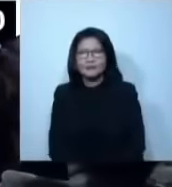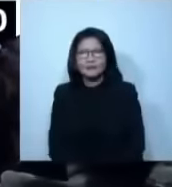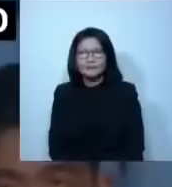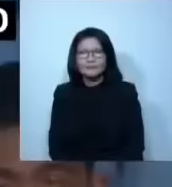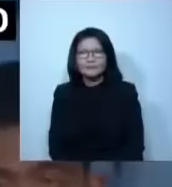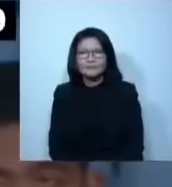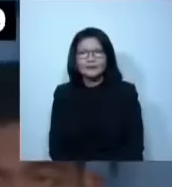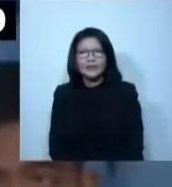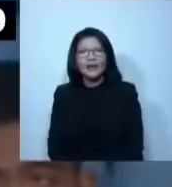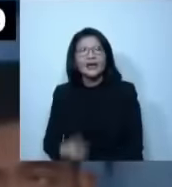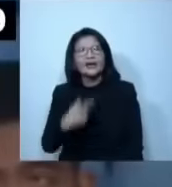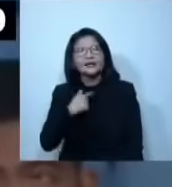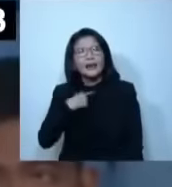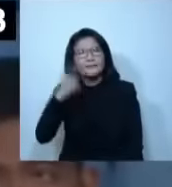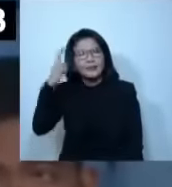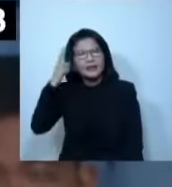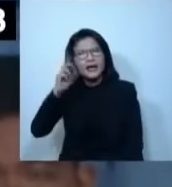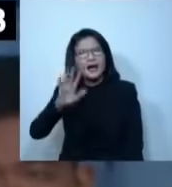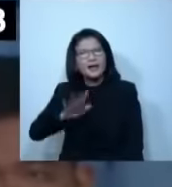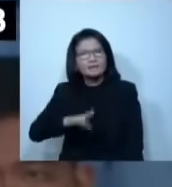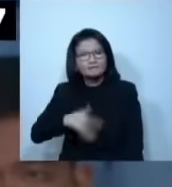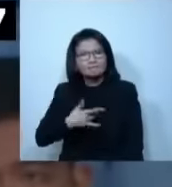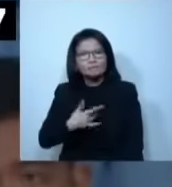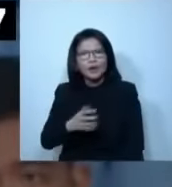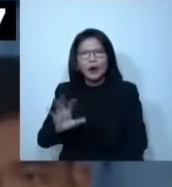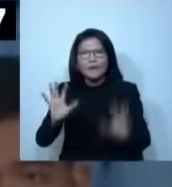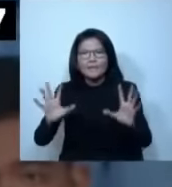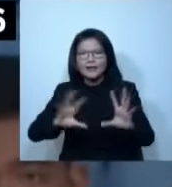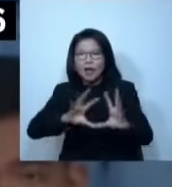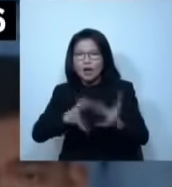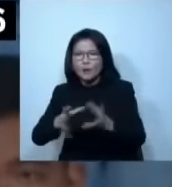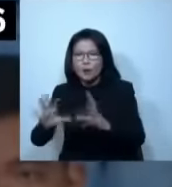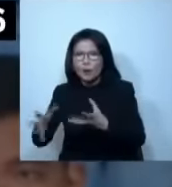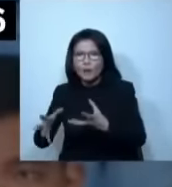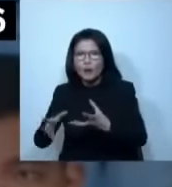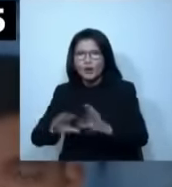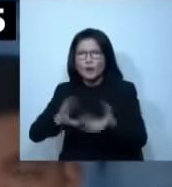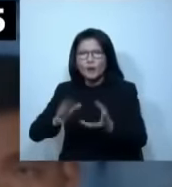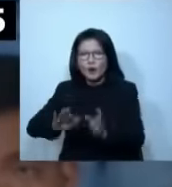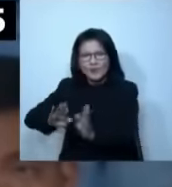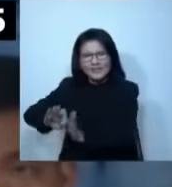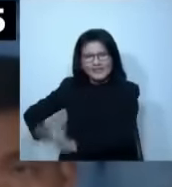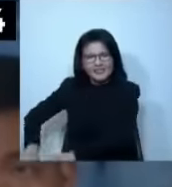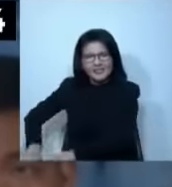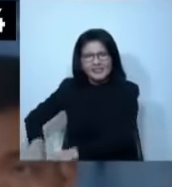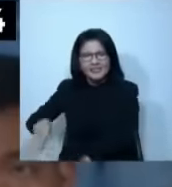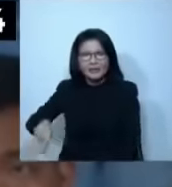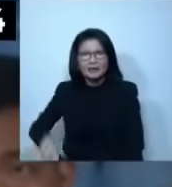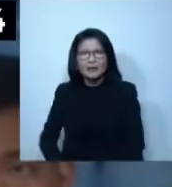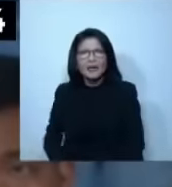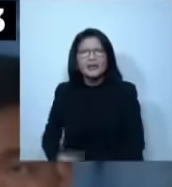sangat dirasakan oleh banyak kelompok, terutama kelompok minoritas, Pak. Saya ingin tanya